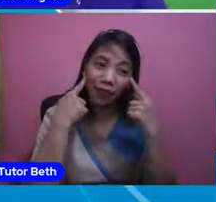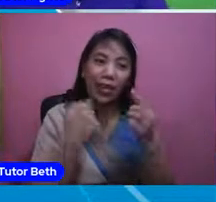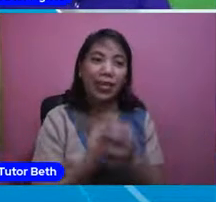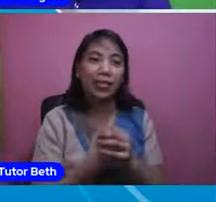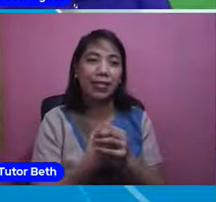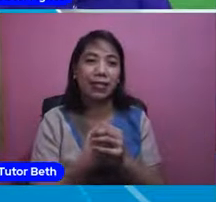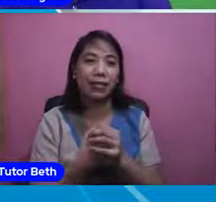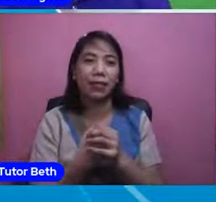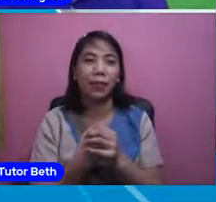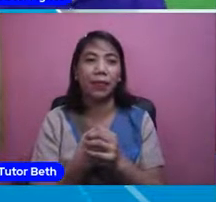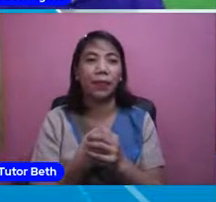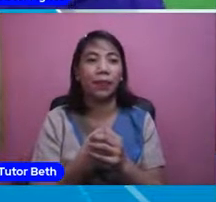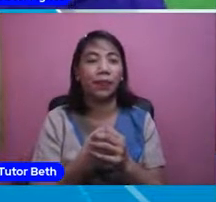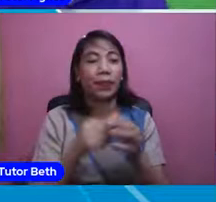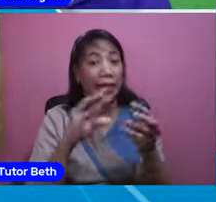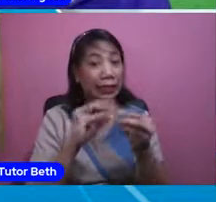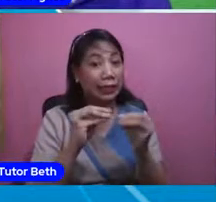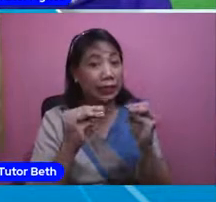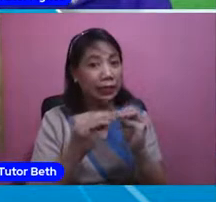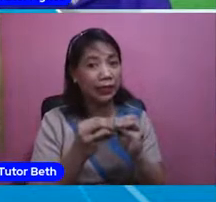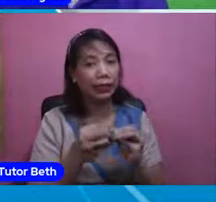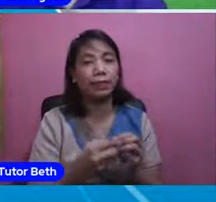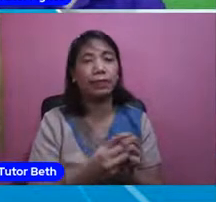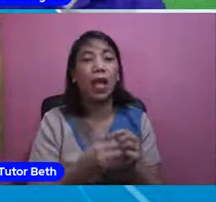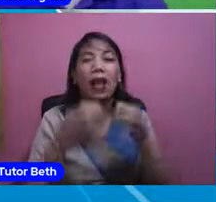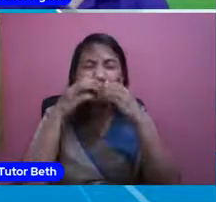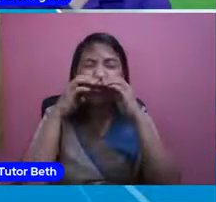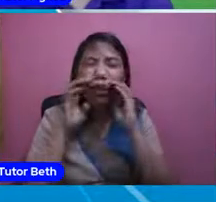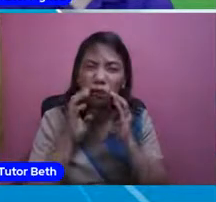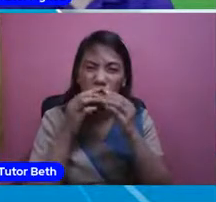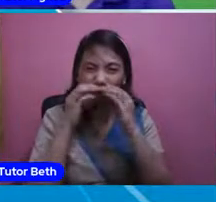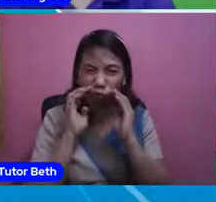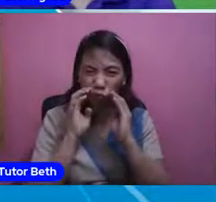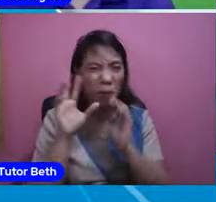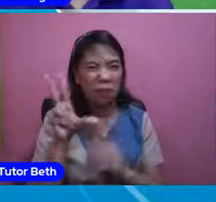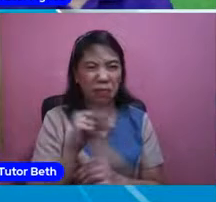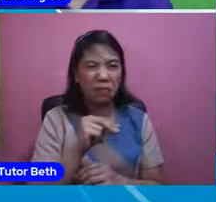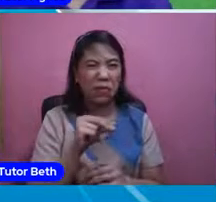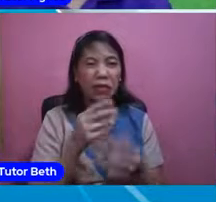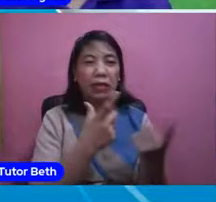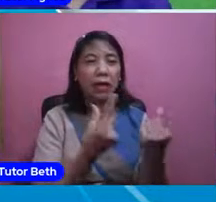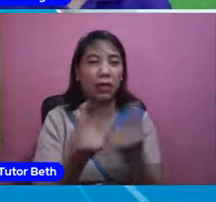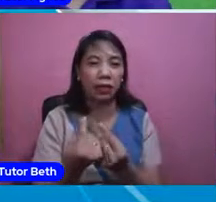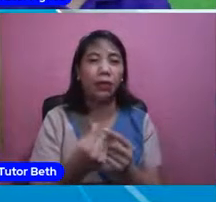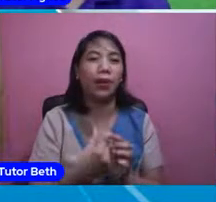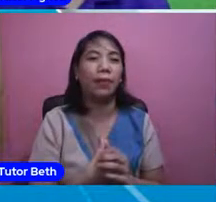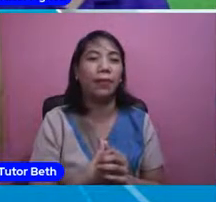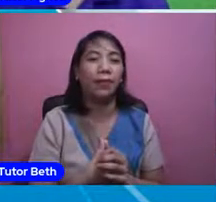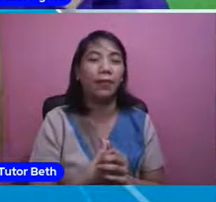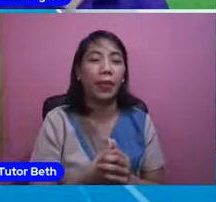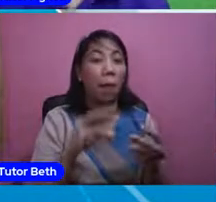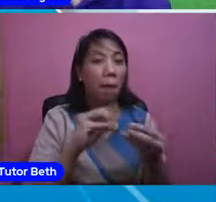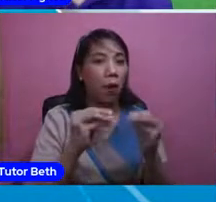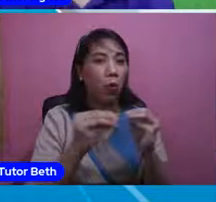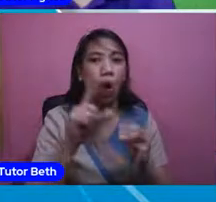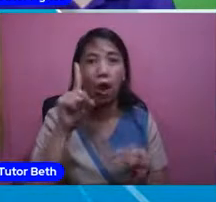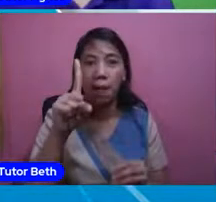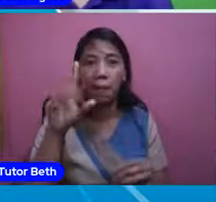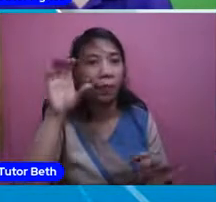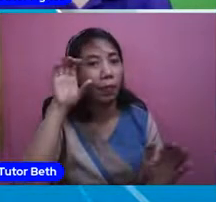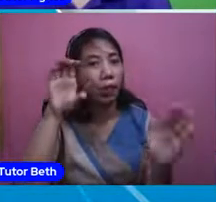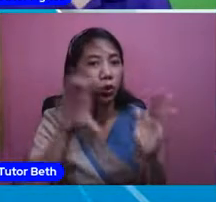Okay? Okay, number one. O pinapakita sa larawan number one natin, naglalaba ang nanay.